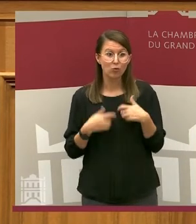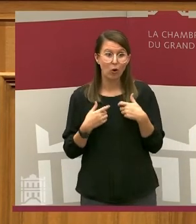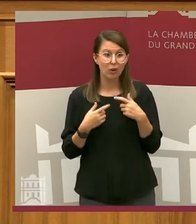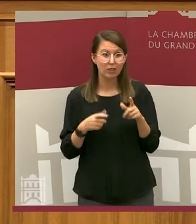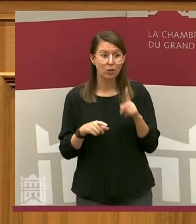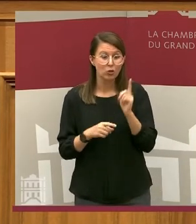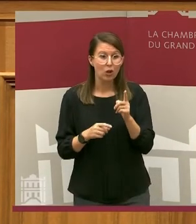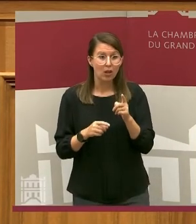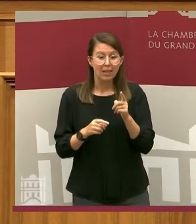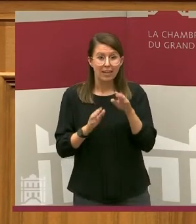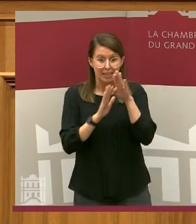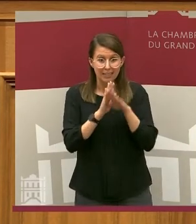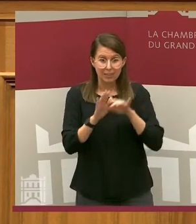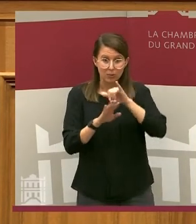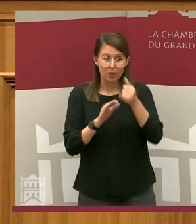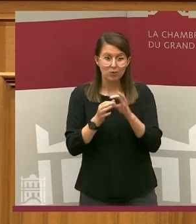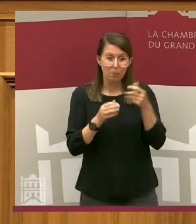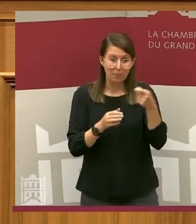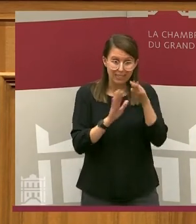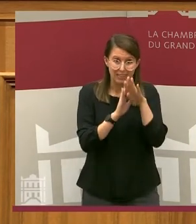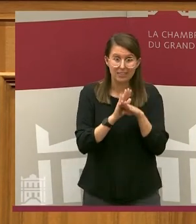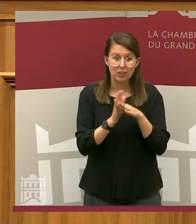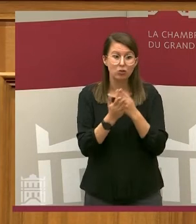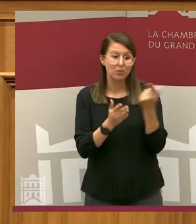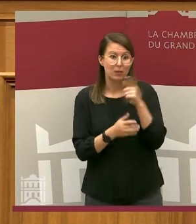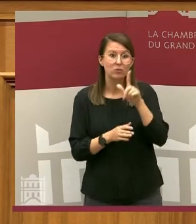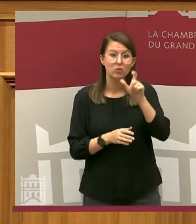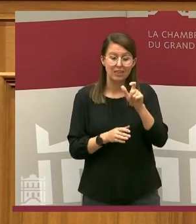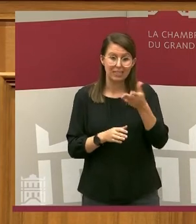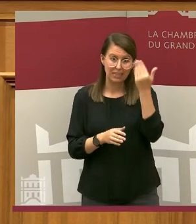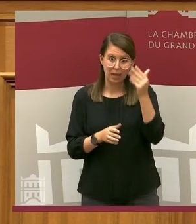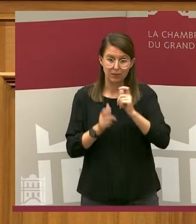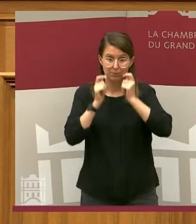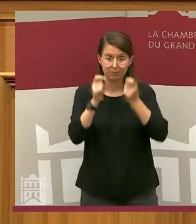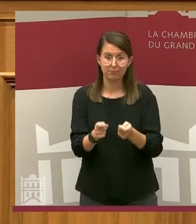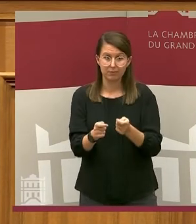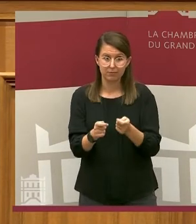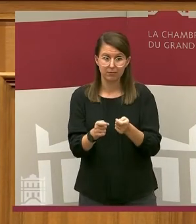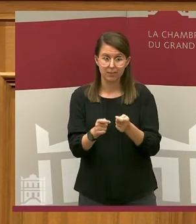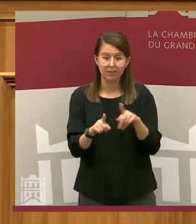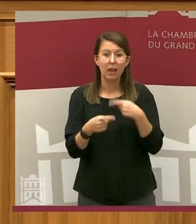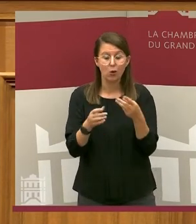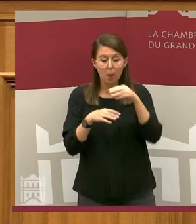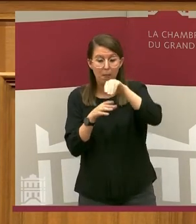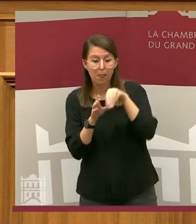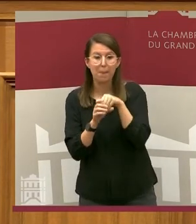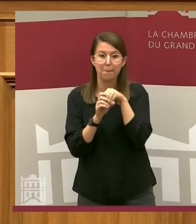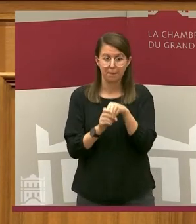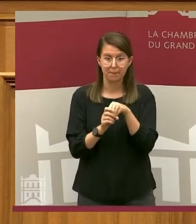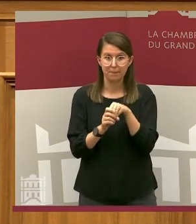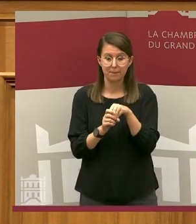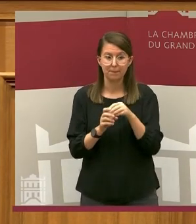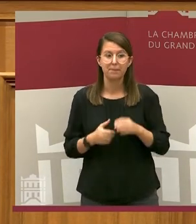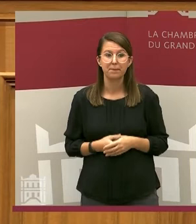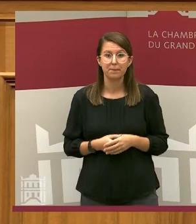schon 2020 hier in der Chambre deposiert wurde, nach irgendwo auf fin fond du terroir rumfand